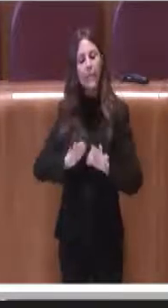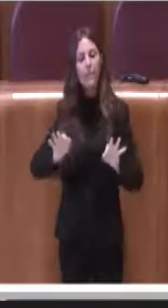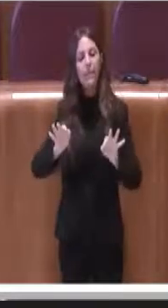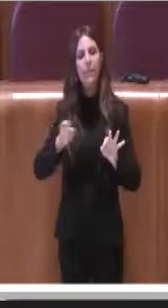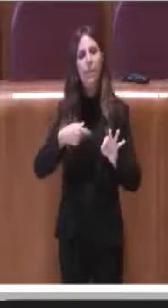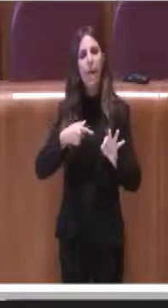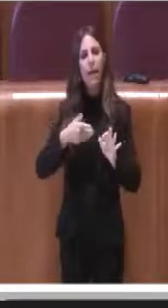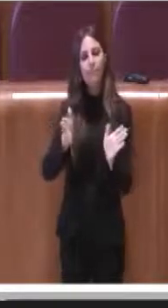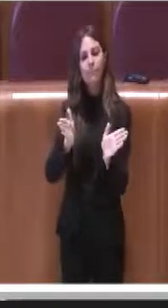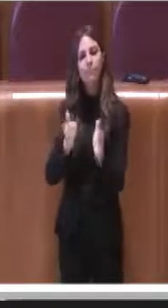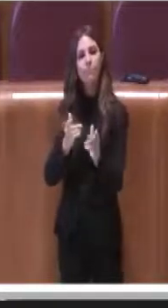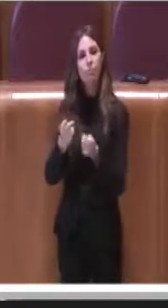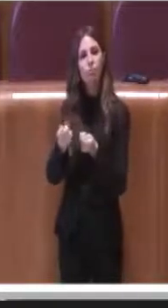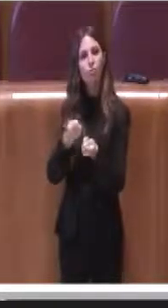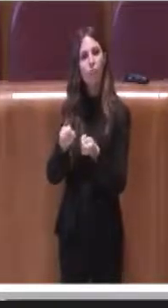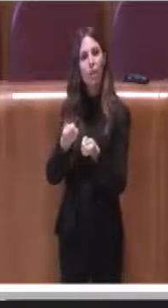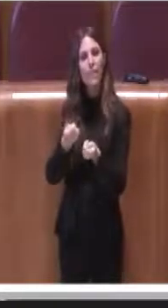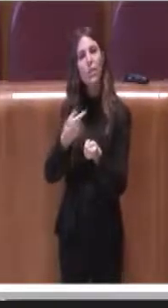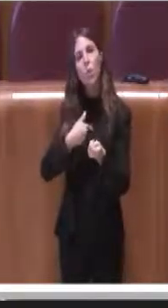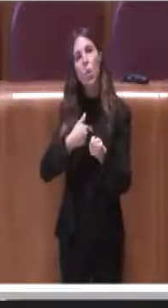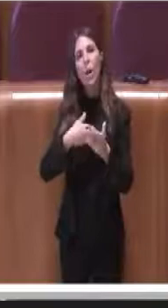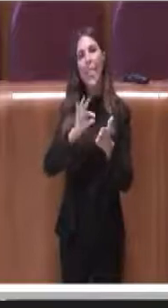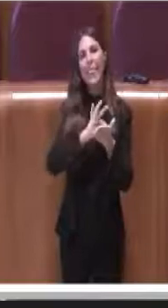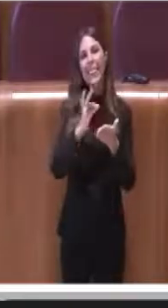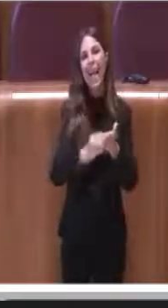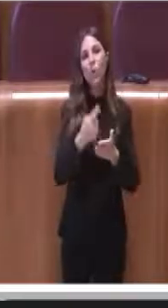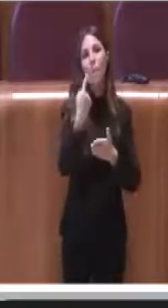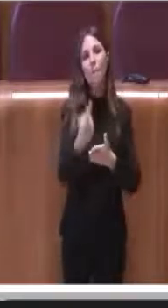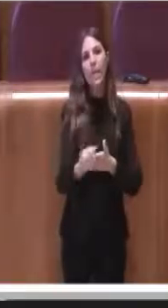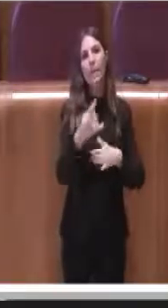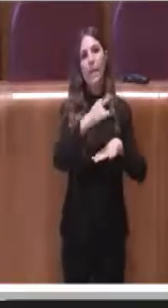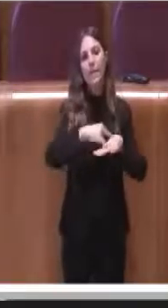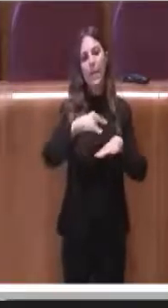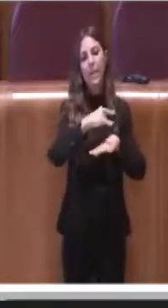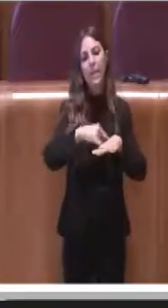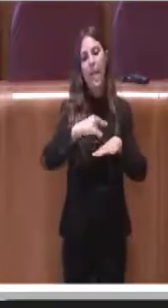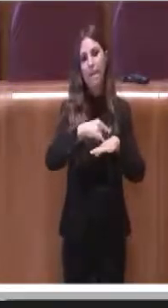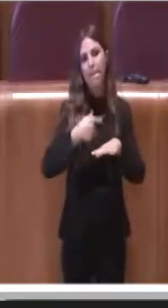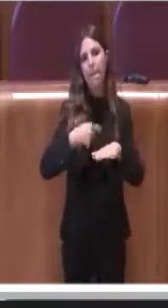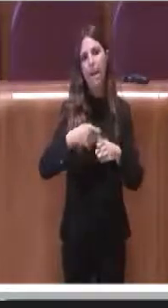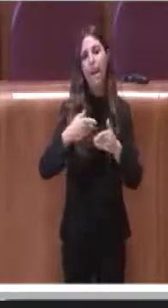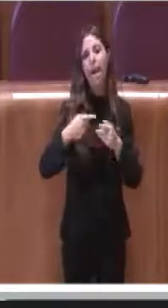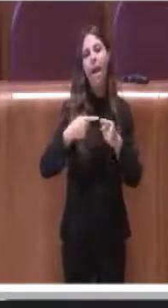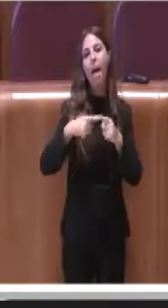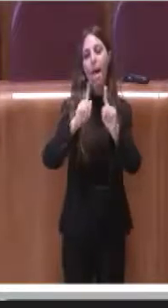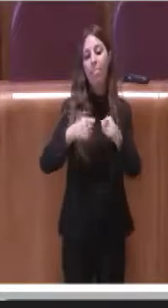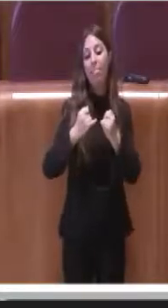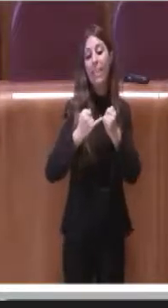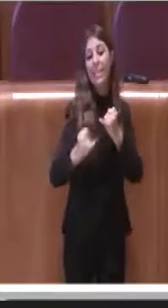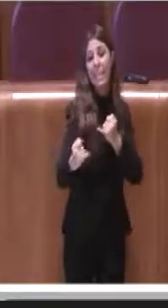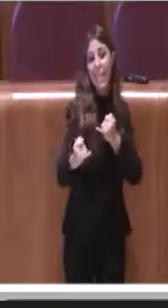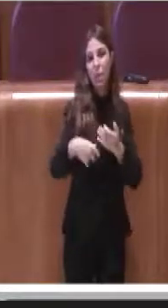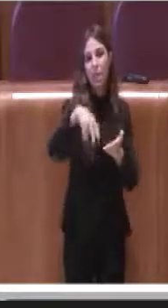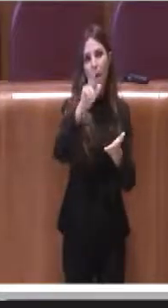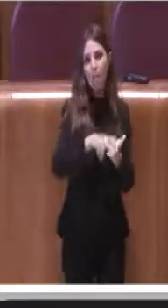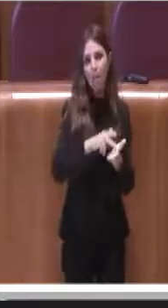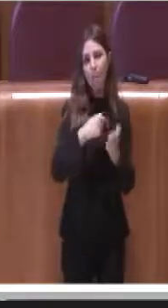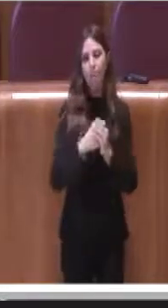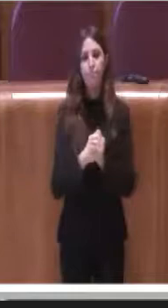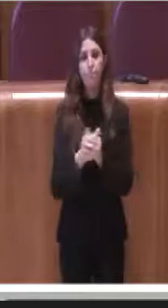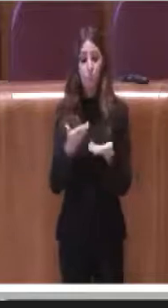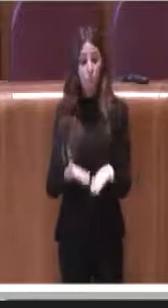al fine di rispettare il termine del 1° settembre per l'applicazione del distanziometro. Ora faccio una piccola considerazione e